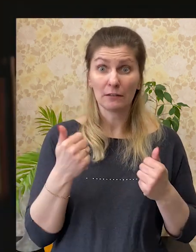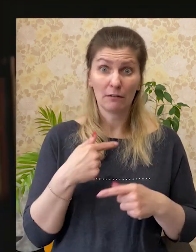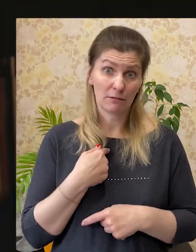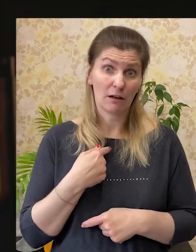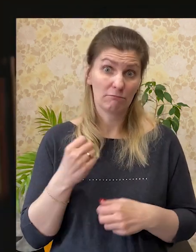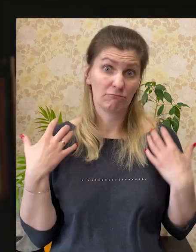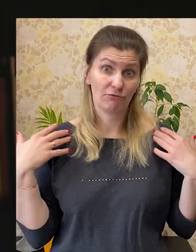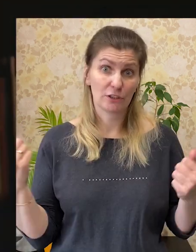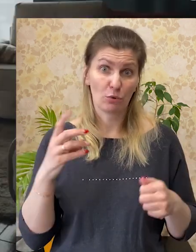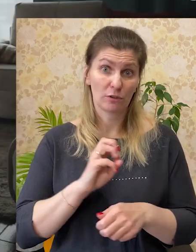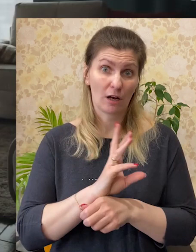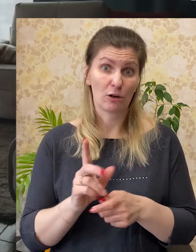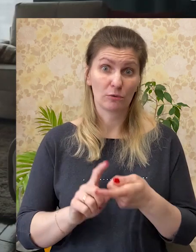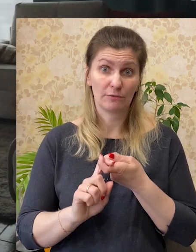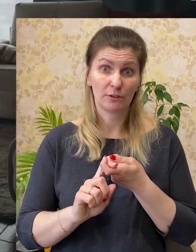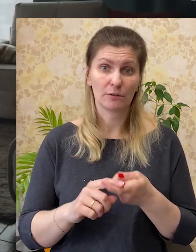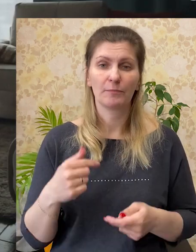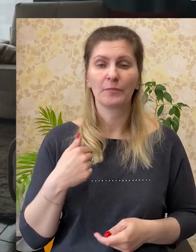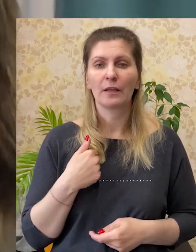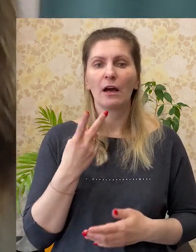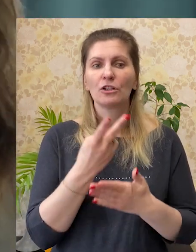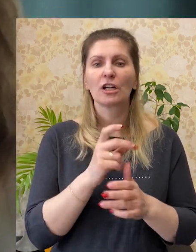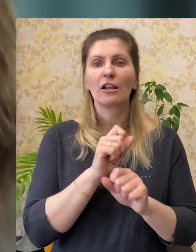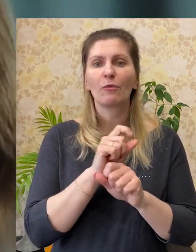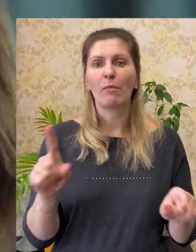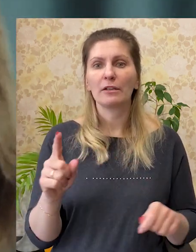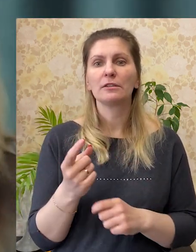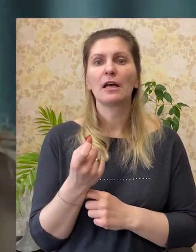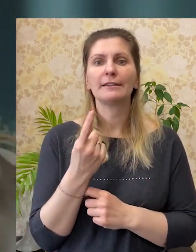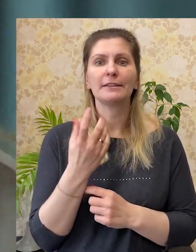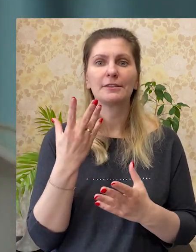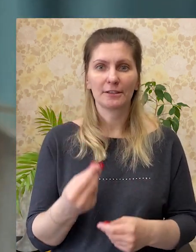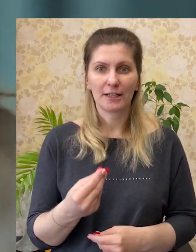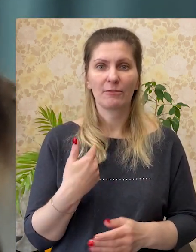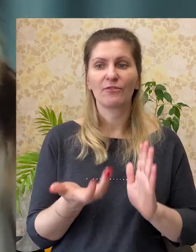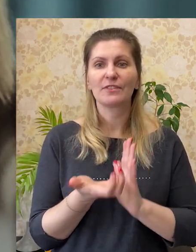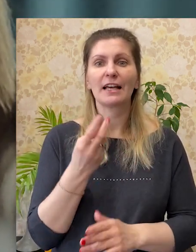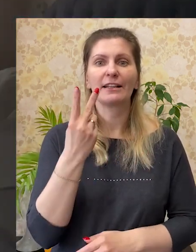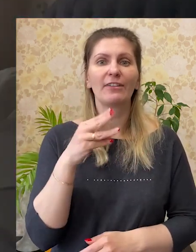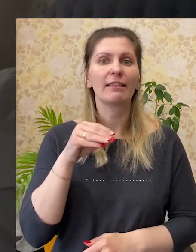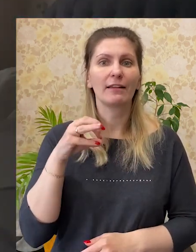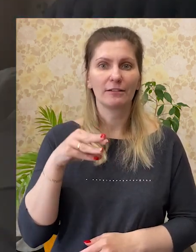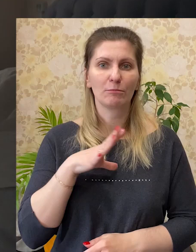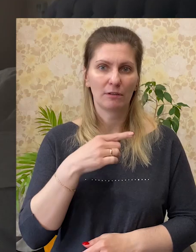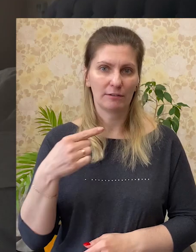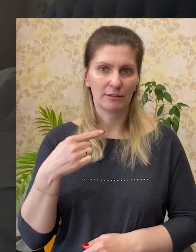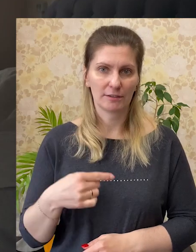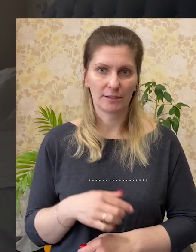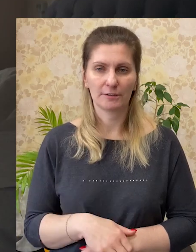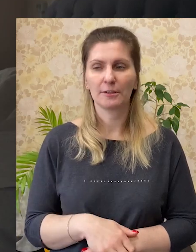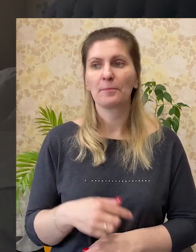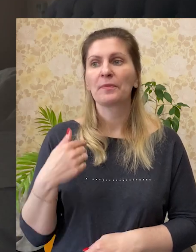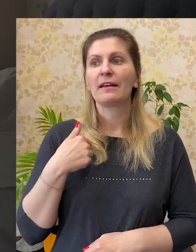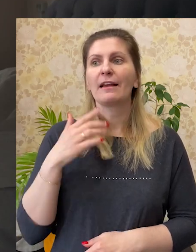вылечилась от коронавируса. Я провела в больнице 11 дней. Мне сделали еще 2 теста, они оказались тоже отрицательными. Там были 2 парня, мы,